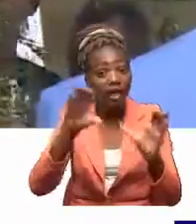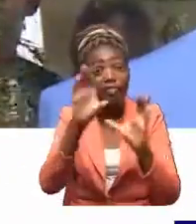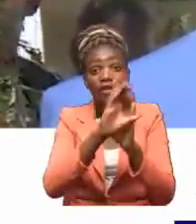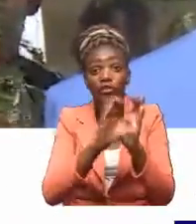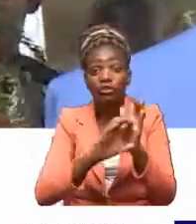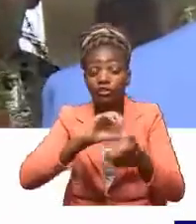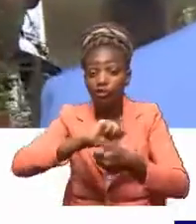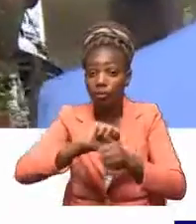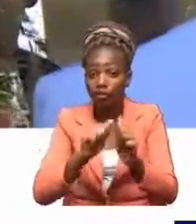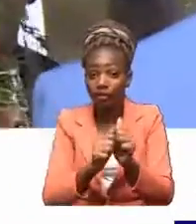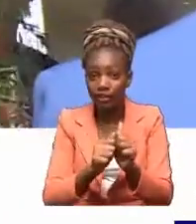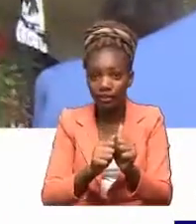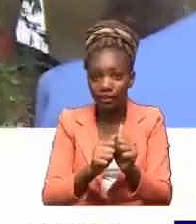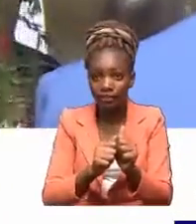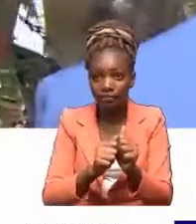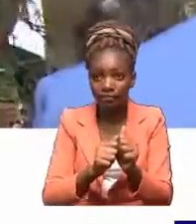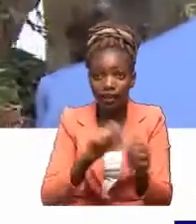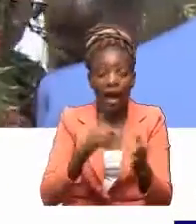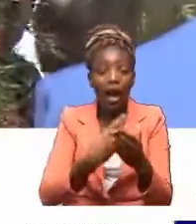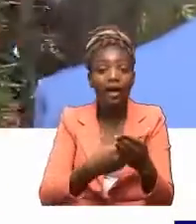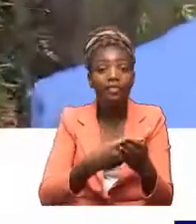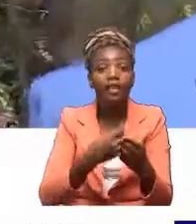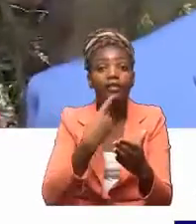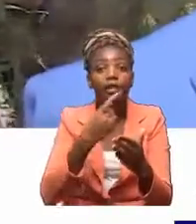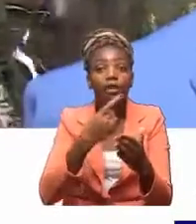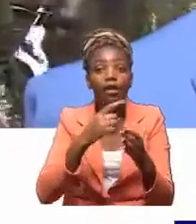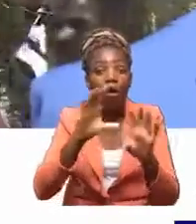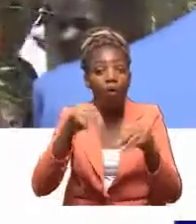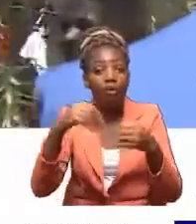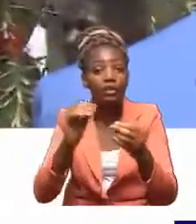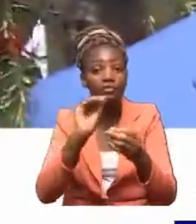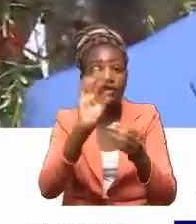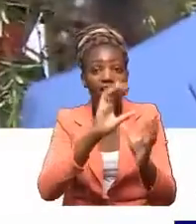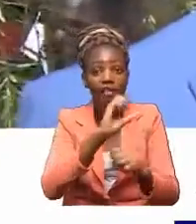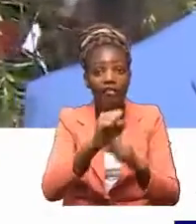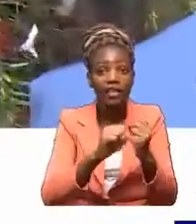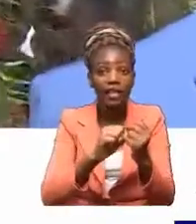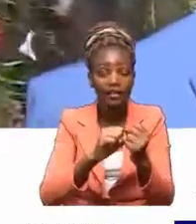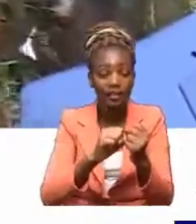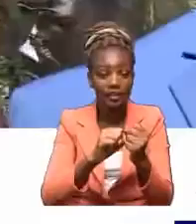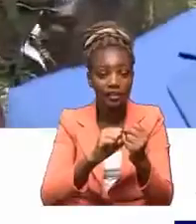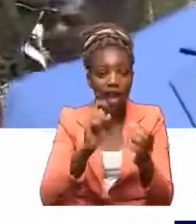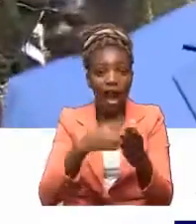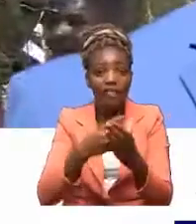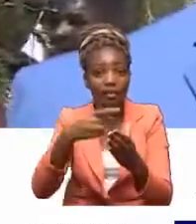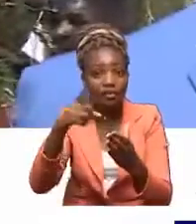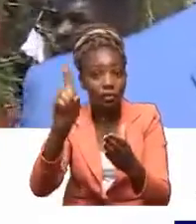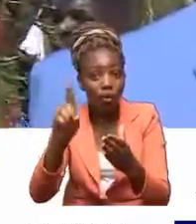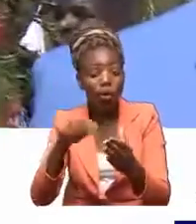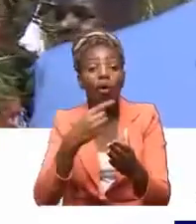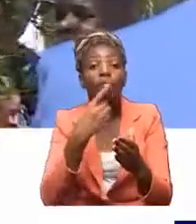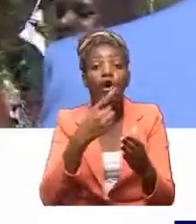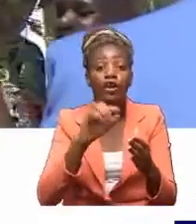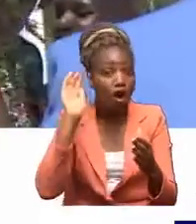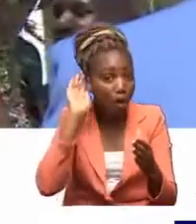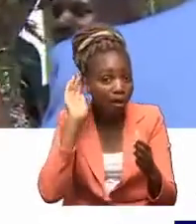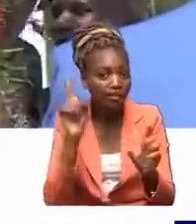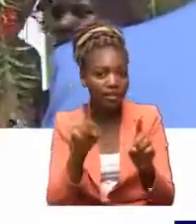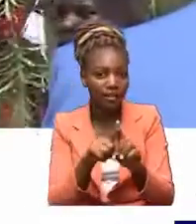ikasemekana kwamba utachukua nafasi ya hatamu ya miaka 5 alafu uombe ingine 5 alafu uende nyumbani, alifanya hiyo.